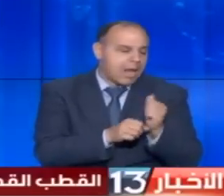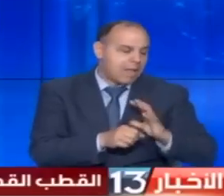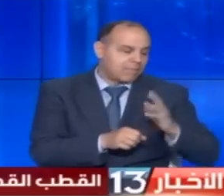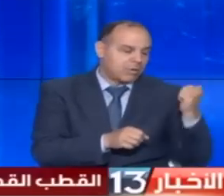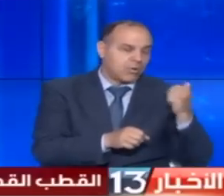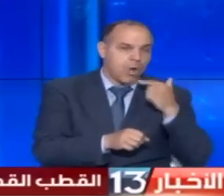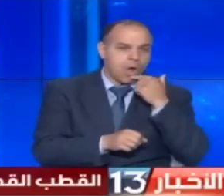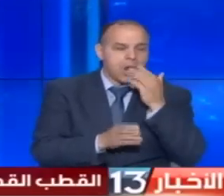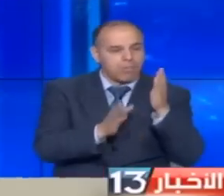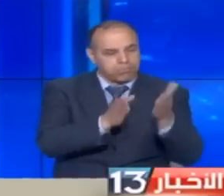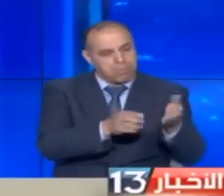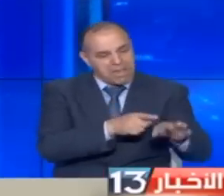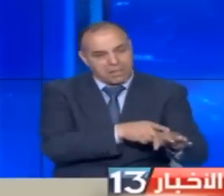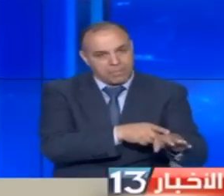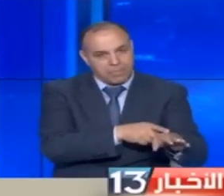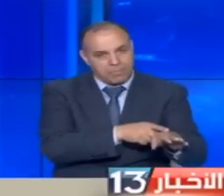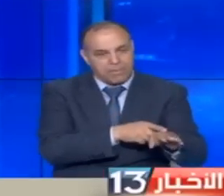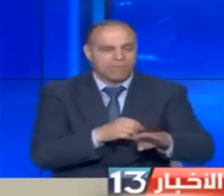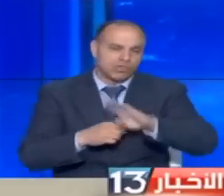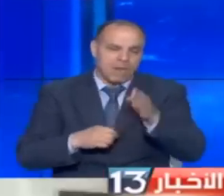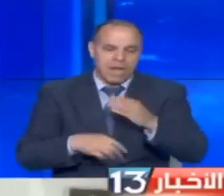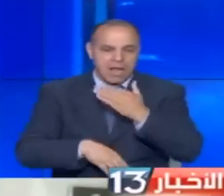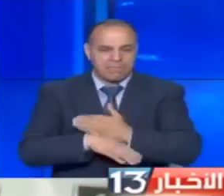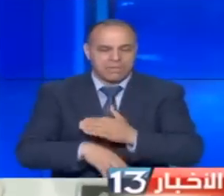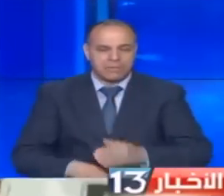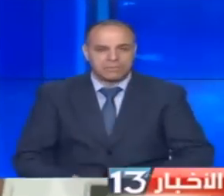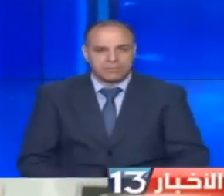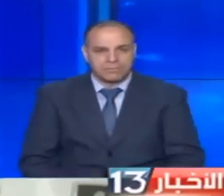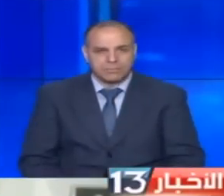على الجثه يشمل العربي